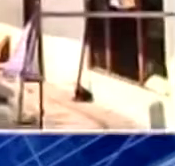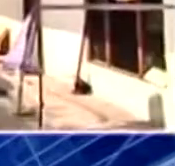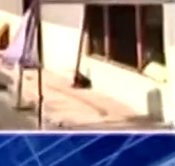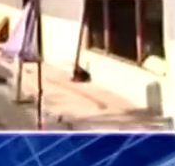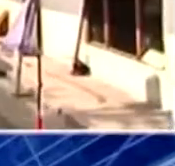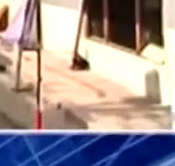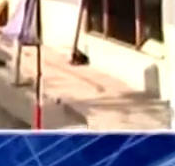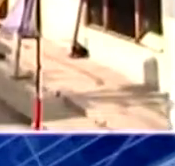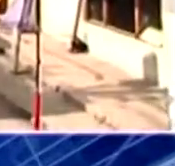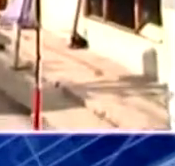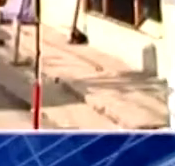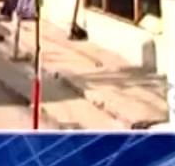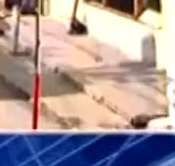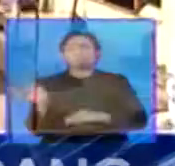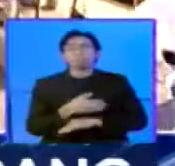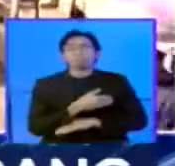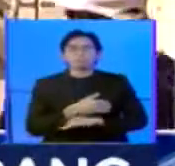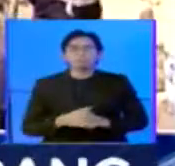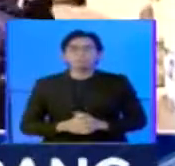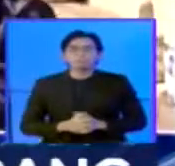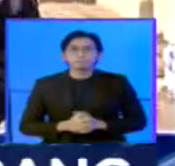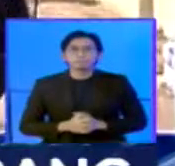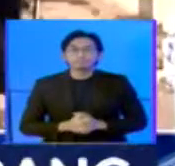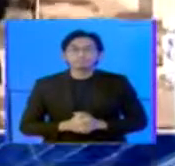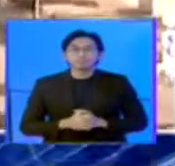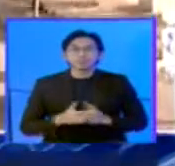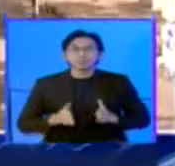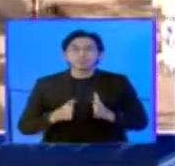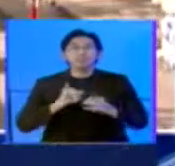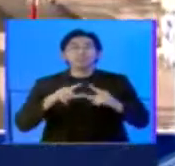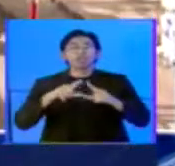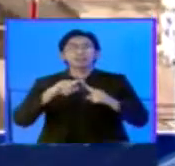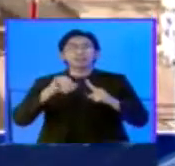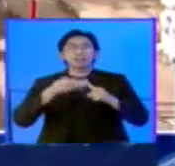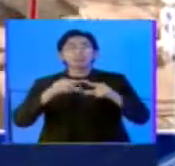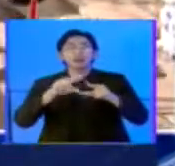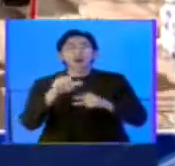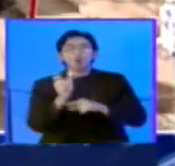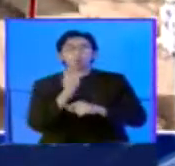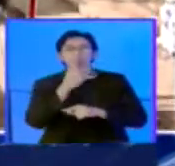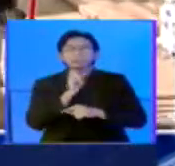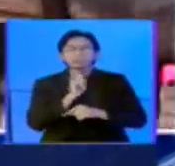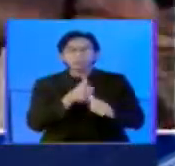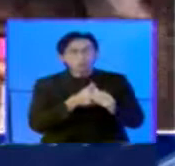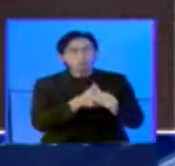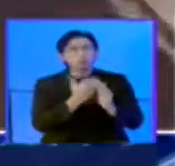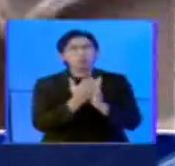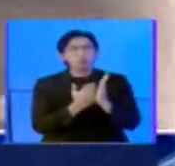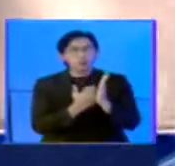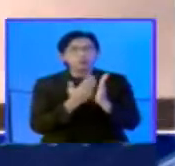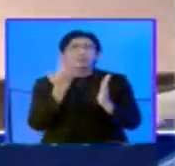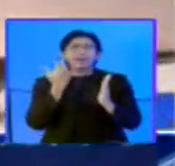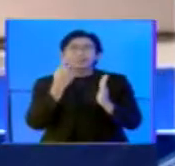namun pemirsa di belakang saya Tepatnya di Jalan Jatibaru ini nampaknya sudah bulai patuh dan tertib mengingat tadi Ada petugas dari